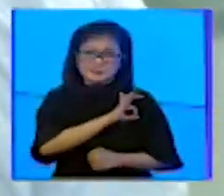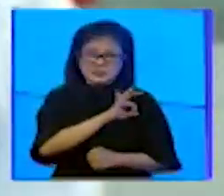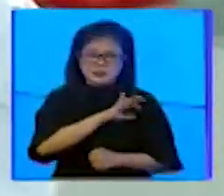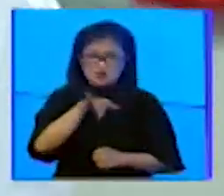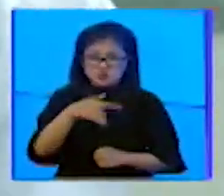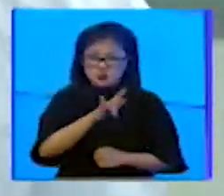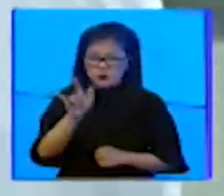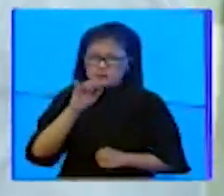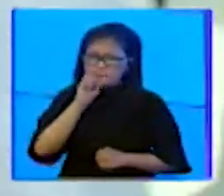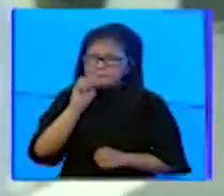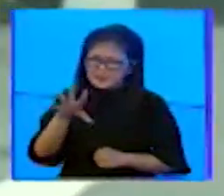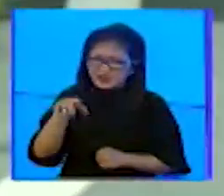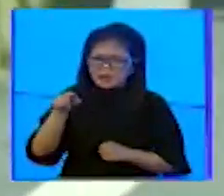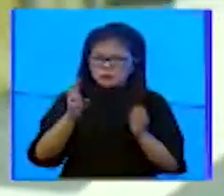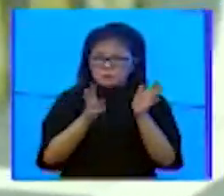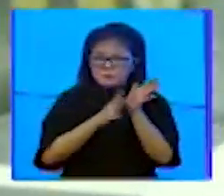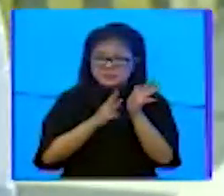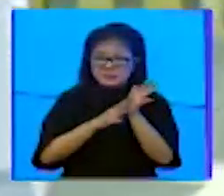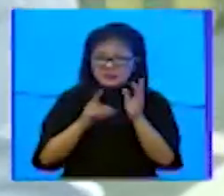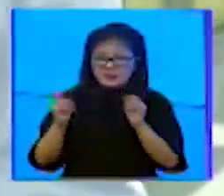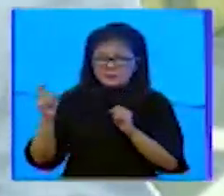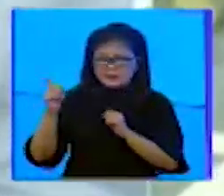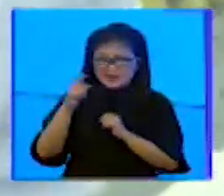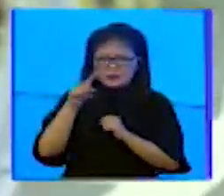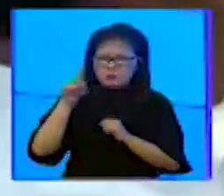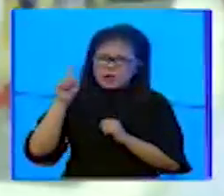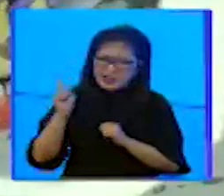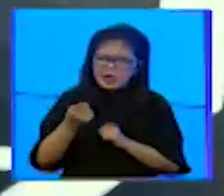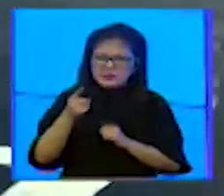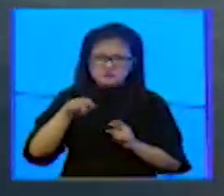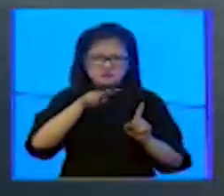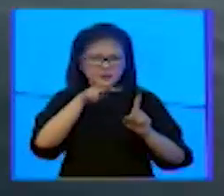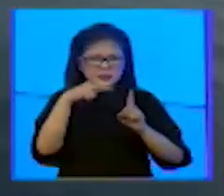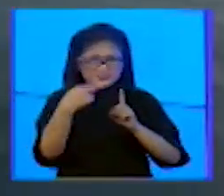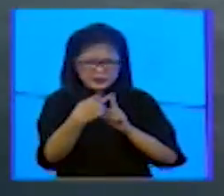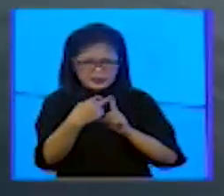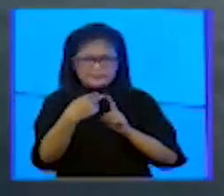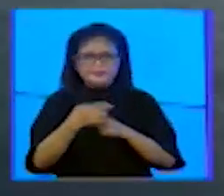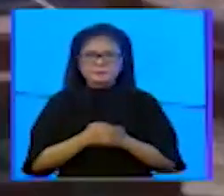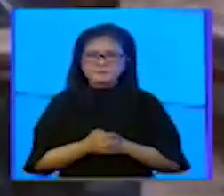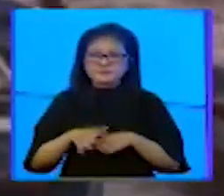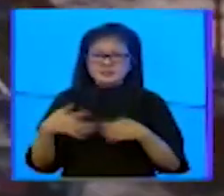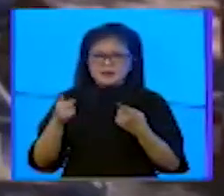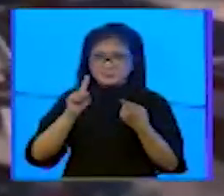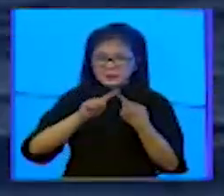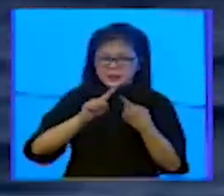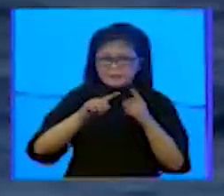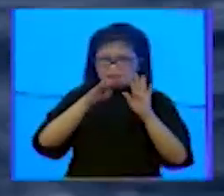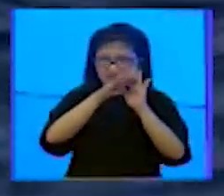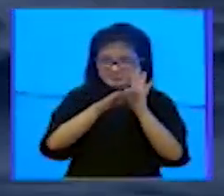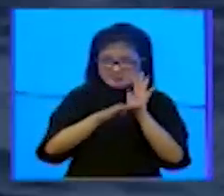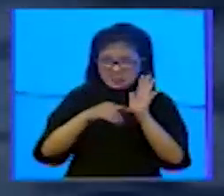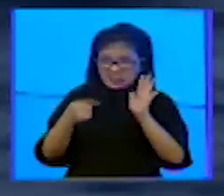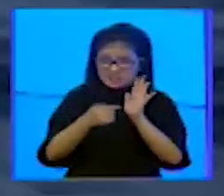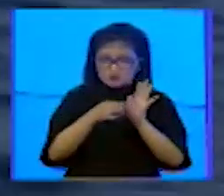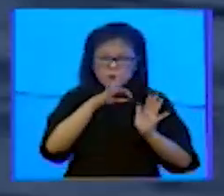Presiden Jokowi, permasalahan benih lobster harus dilihat dari dua sisi. Pertama, bagaimana kebijakan ini bisa memberi manfaat